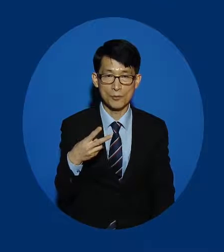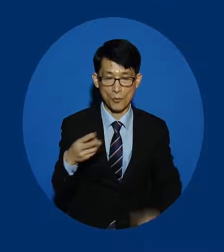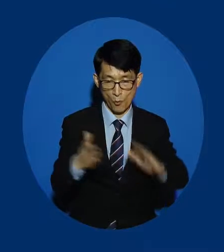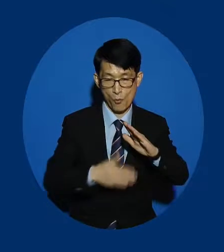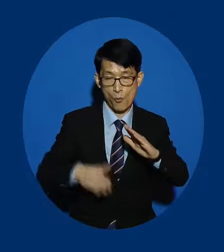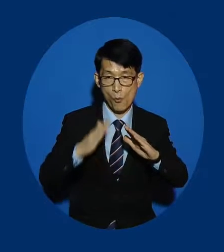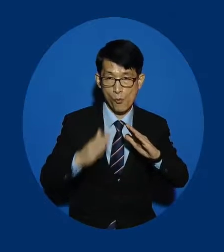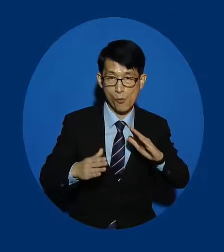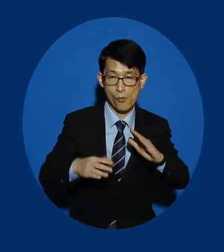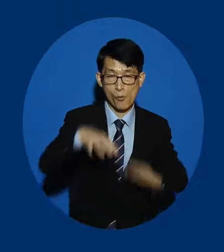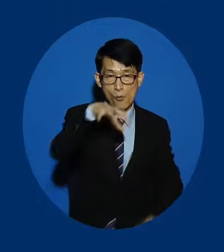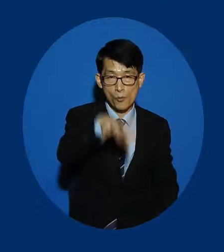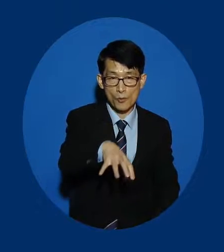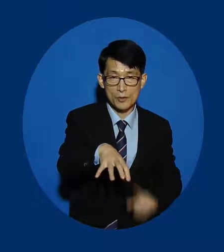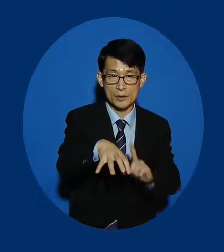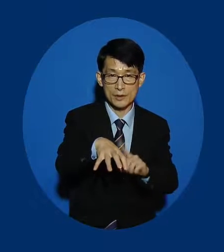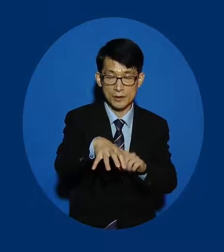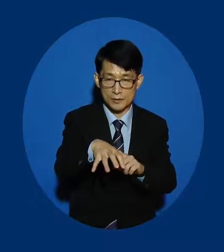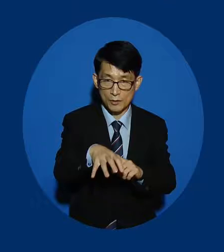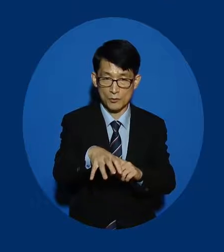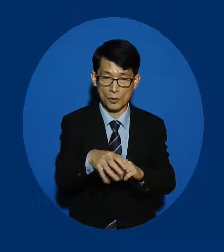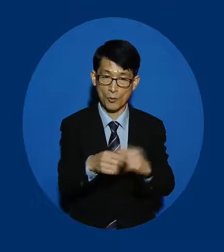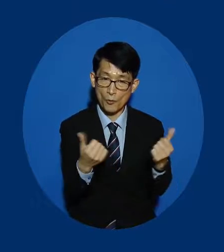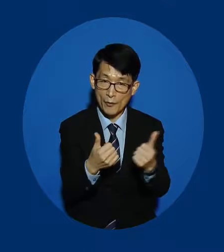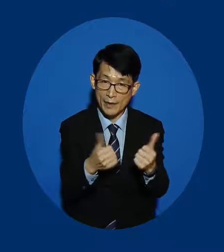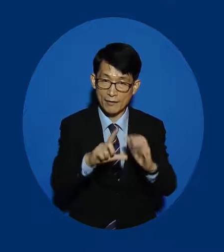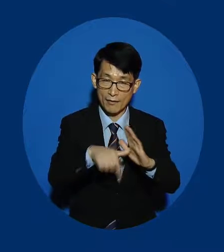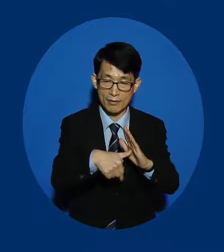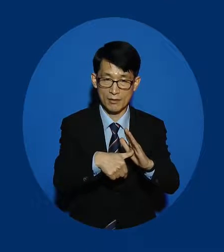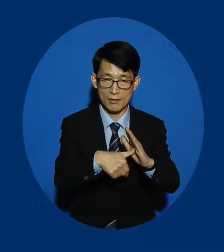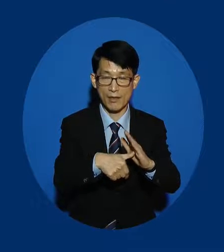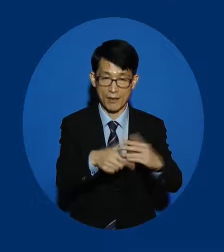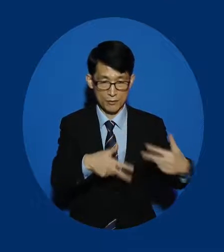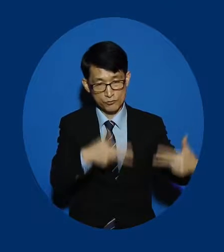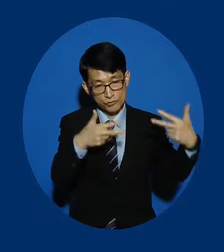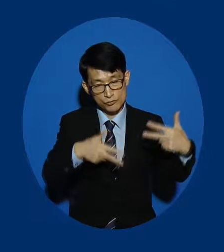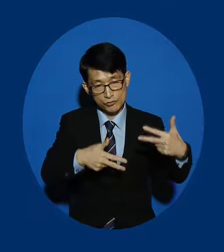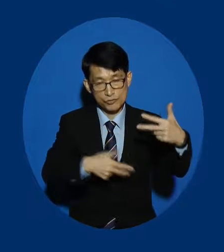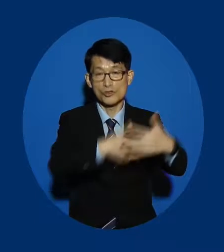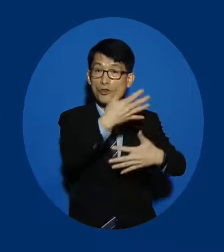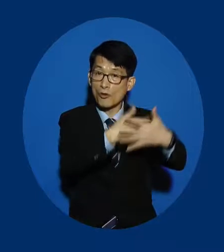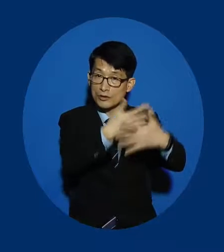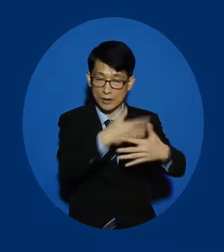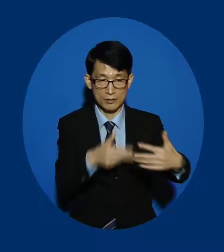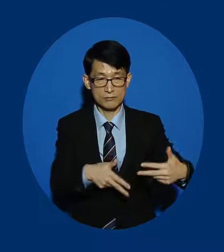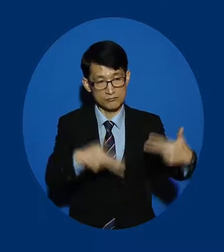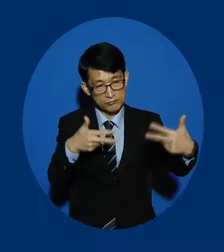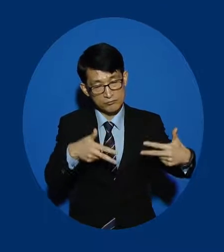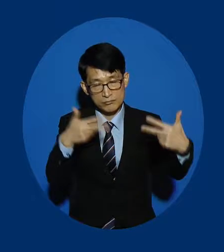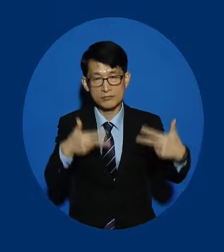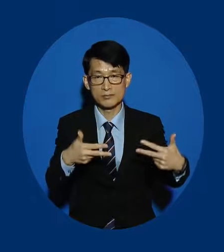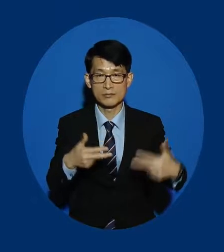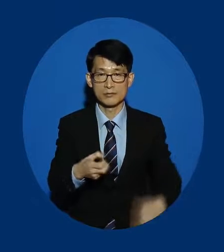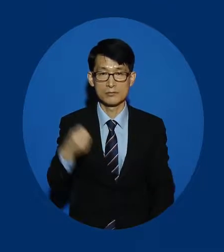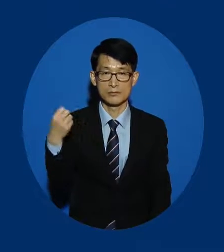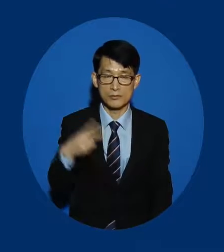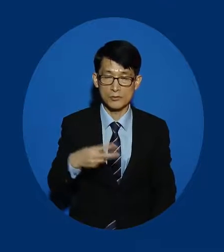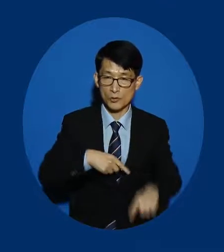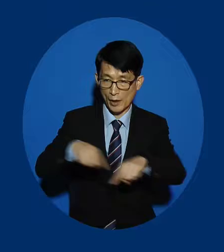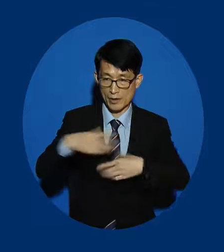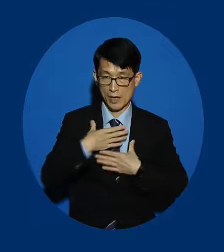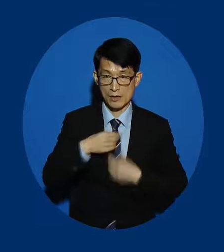공공기관도 이제 화상을 통한 회의 시스템을 갖추고 있고, 행정안전부 올해 초 행정안전부 그 통계를